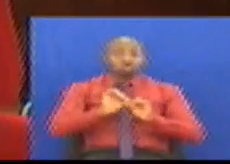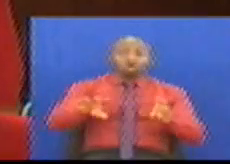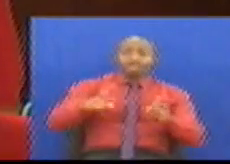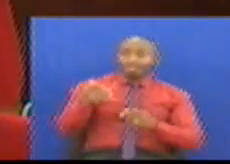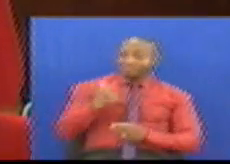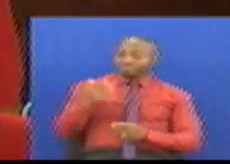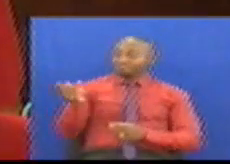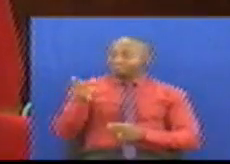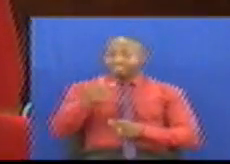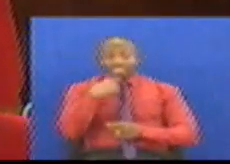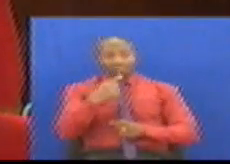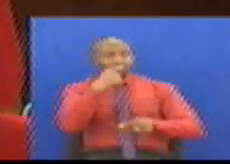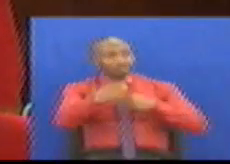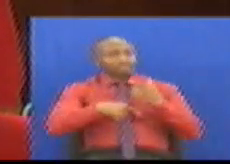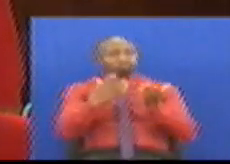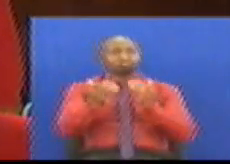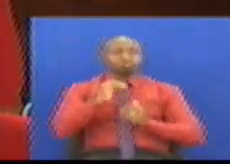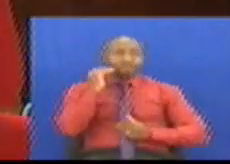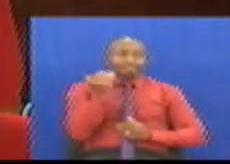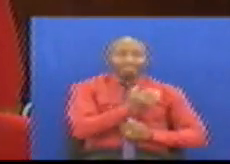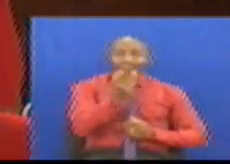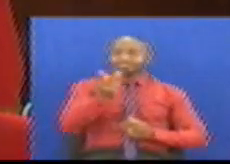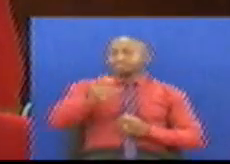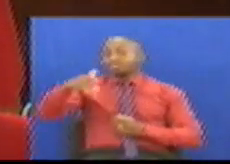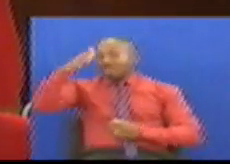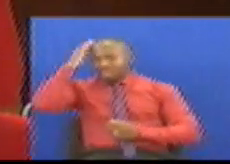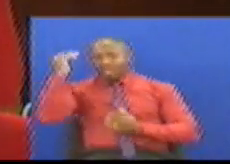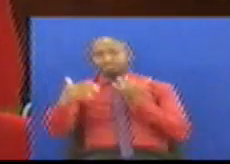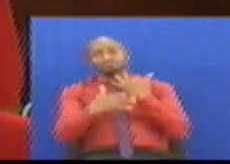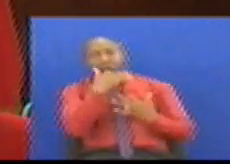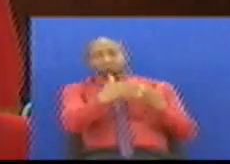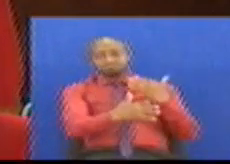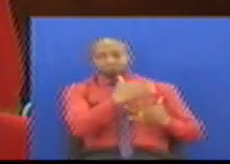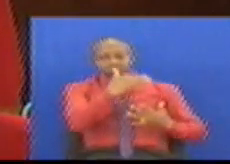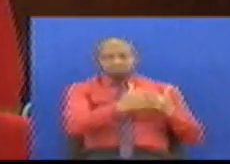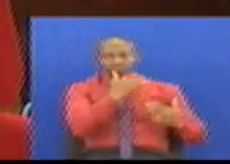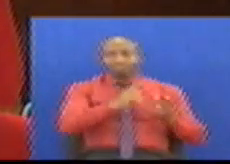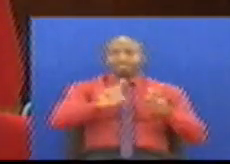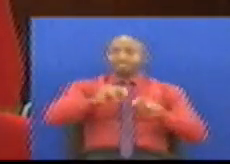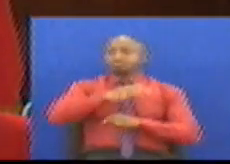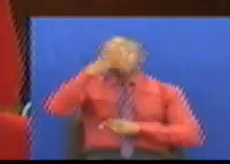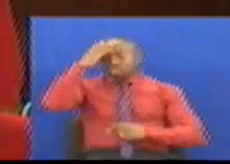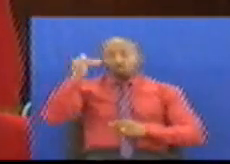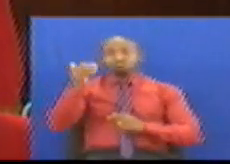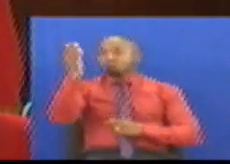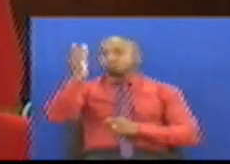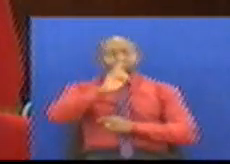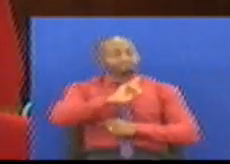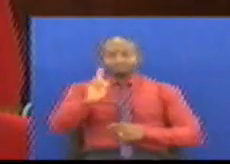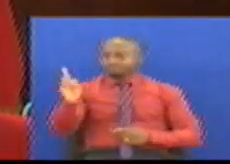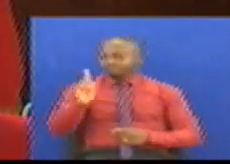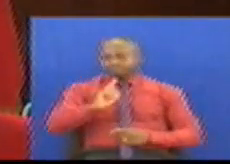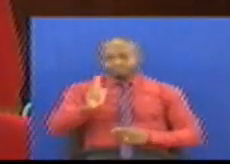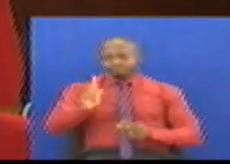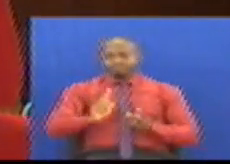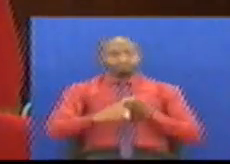nasema tuendelee kuchukua tahadhari kama ambavyo serikali imekuwa ikituelekeza, lakini tusimsahau Mungu.